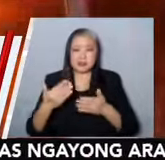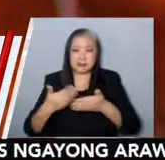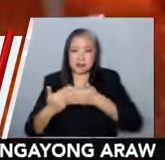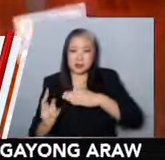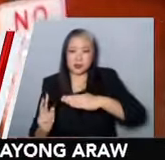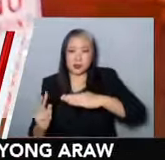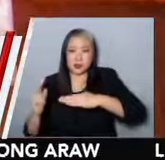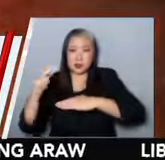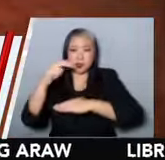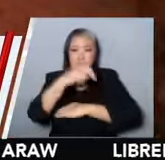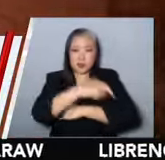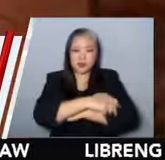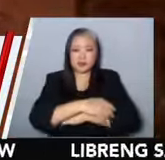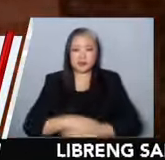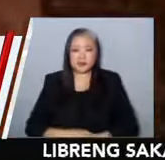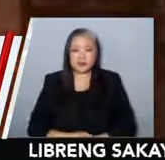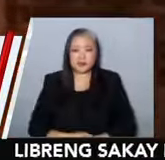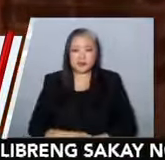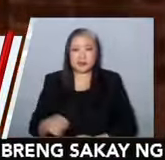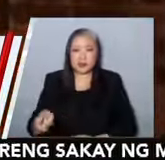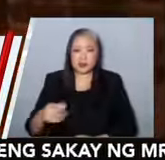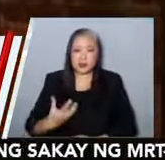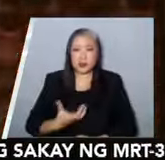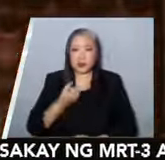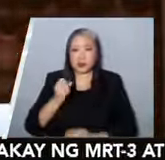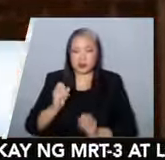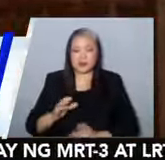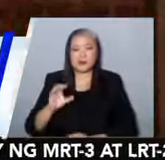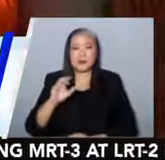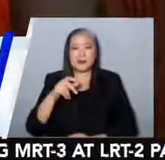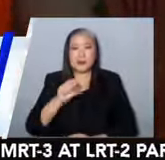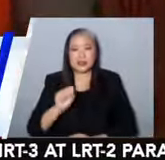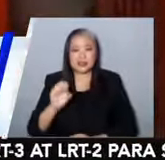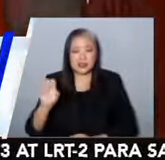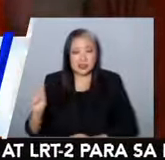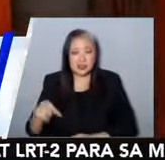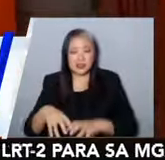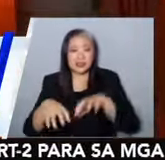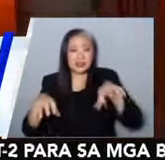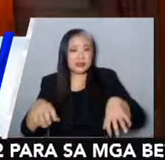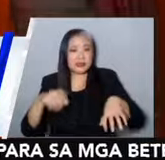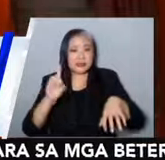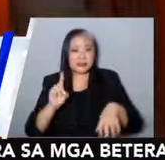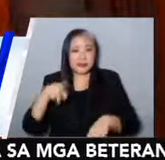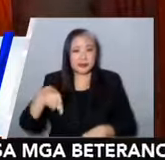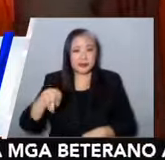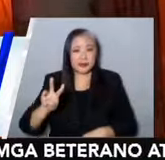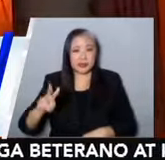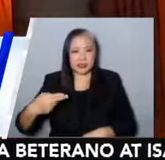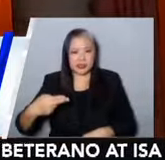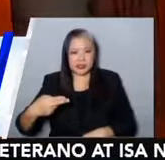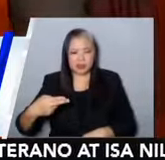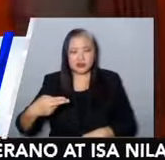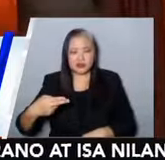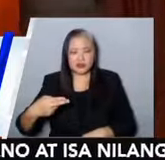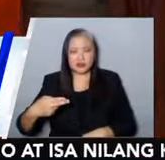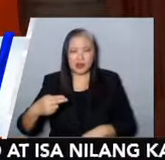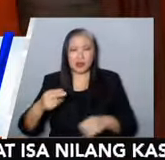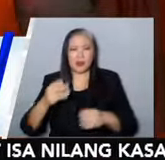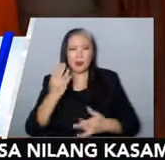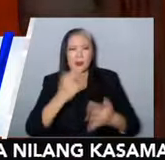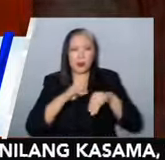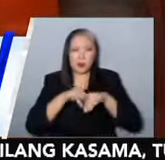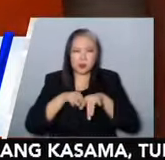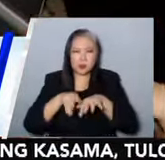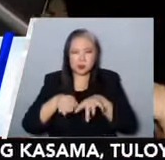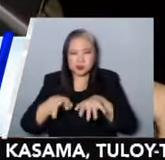properties ng SSS, kadikit niya po yung DPWH po. Matapos yun, gumapang unti-unti yung apoy dito, papunta na